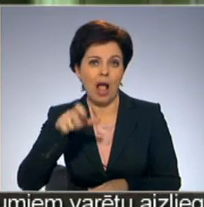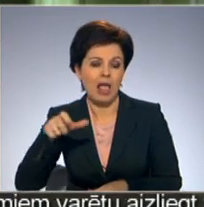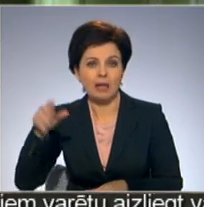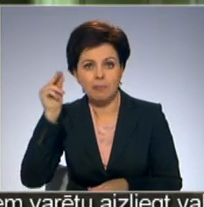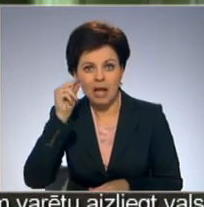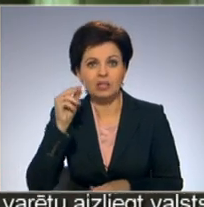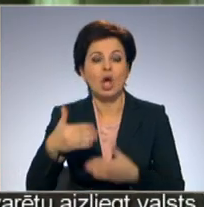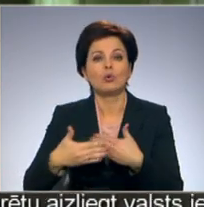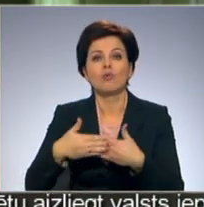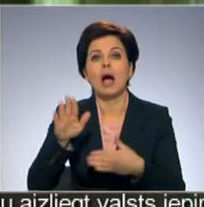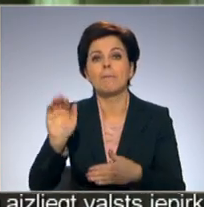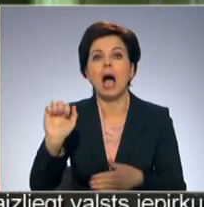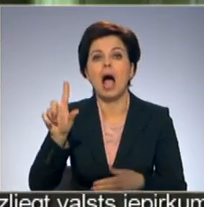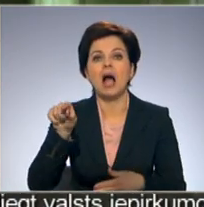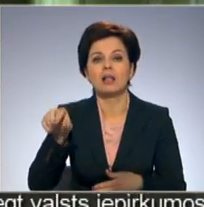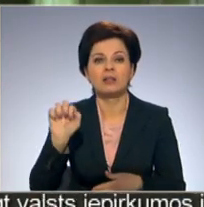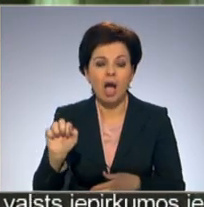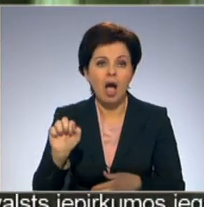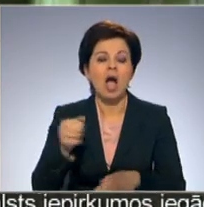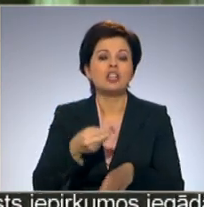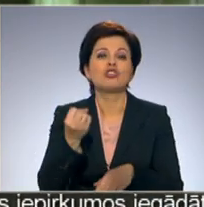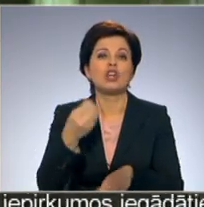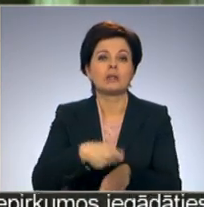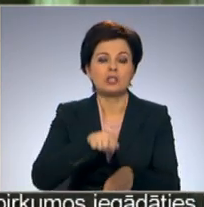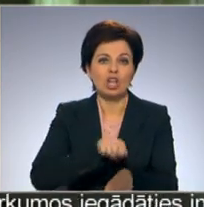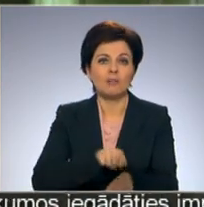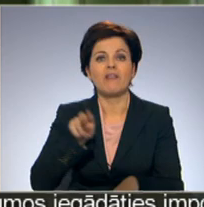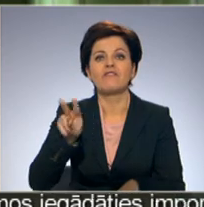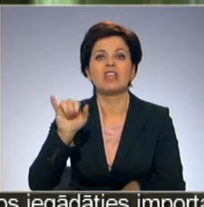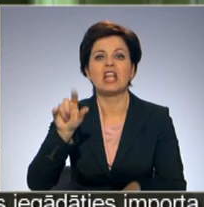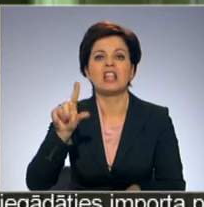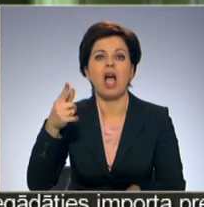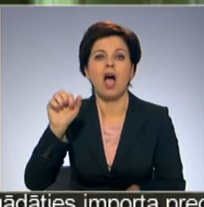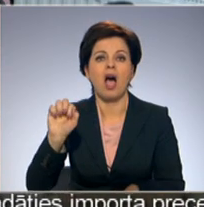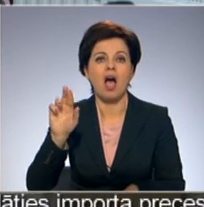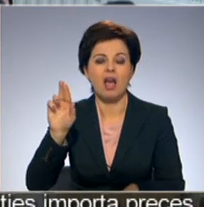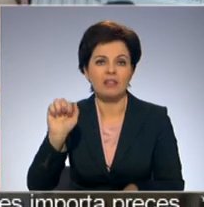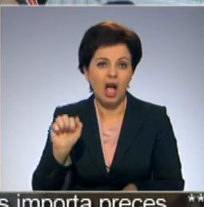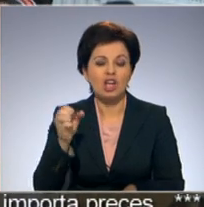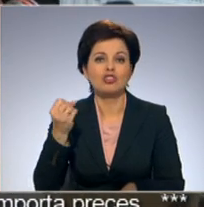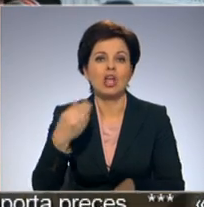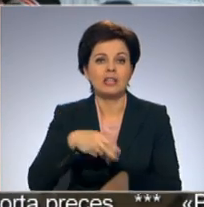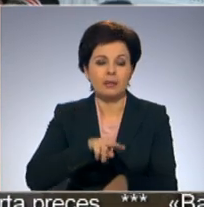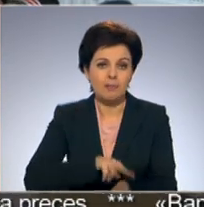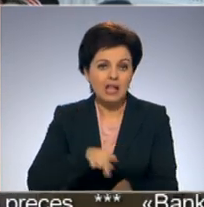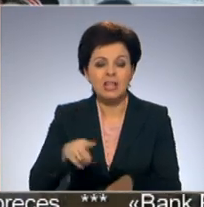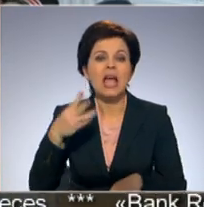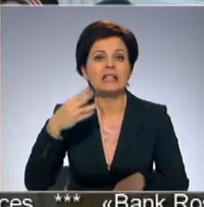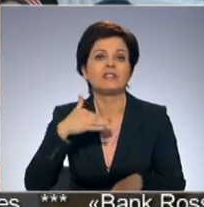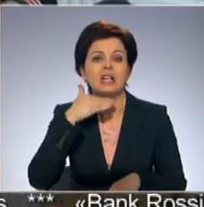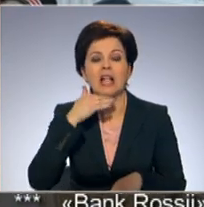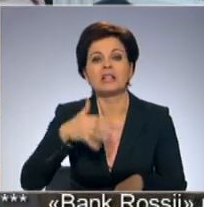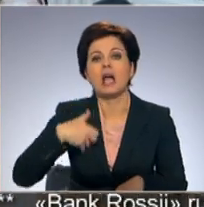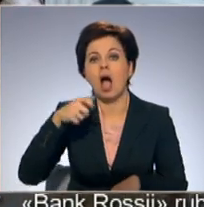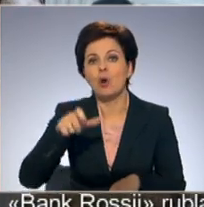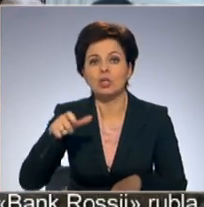ir Maltas vidusskola 14 km un Viļānu vidusskola arī 14 km. Tiskādu vidusskolas 9. Klases audzēkņu